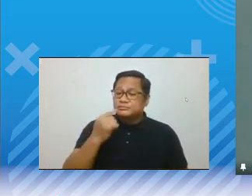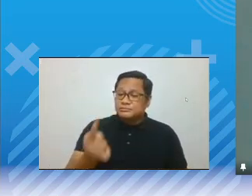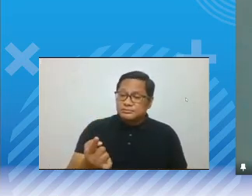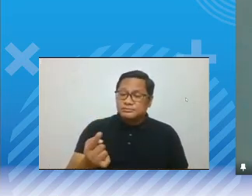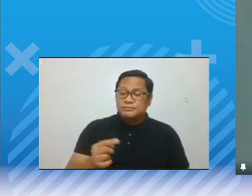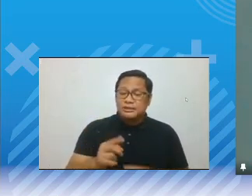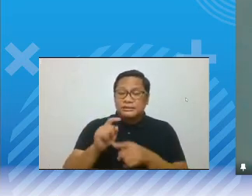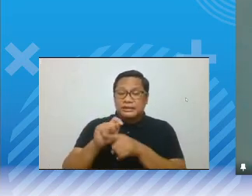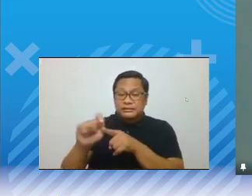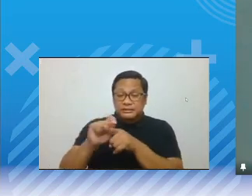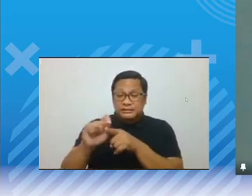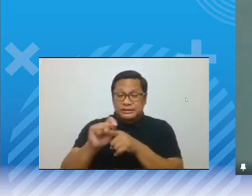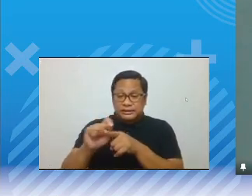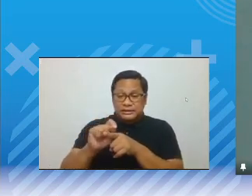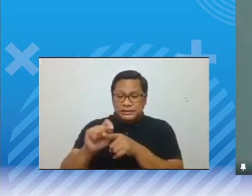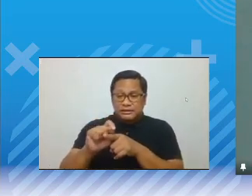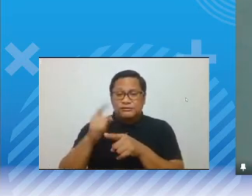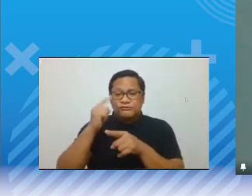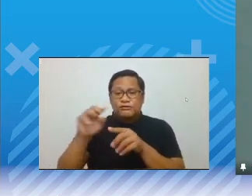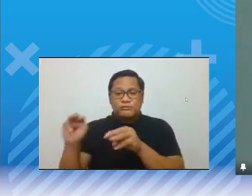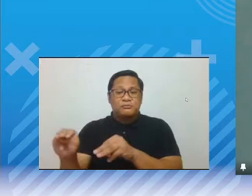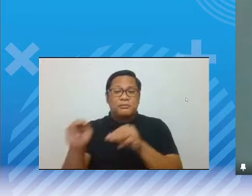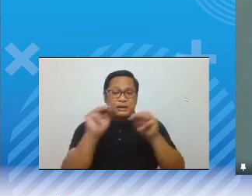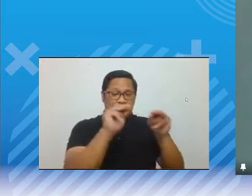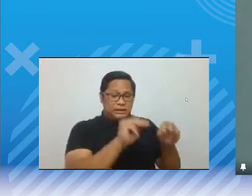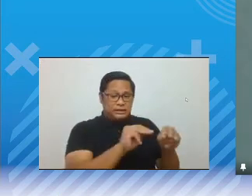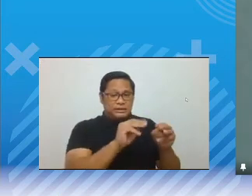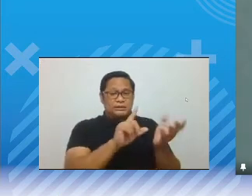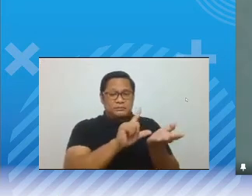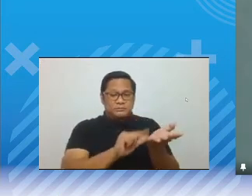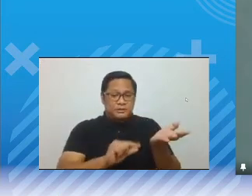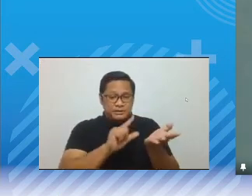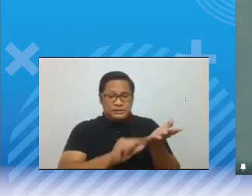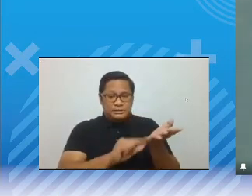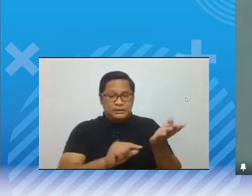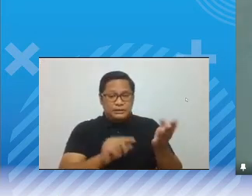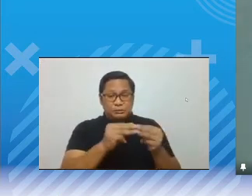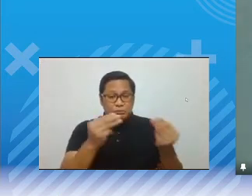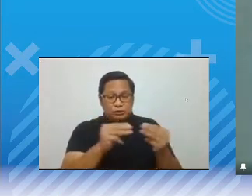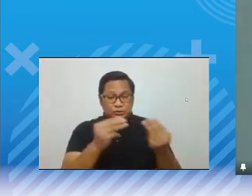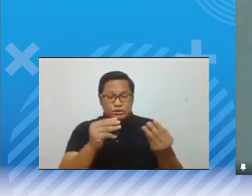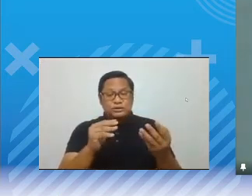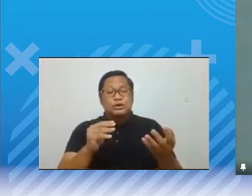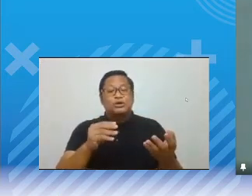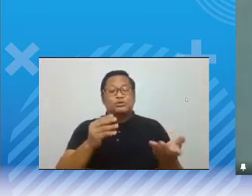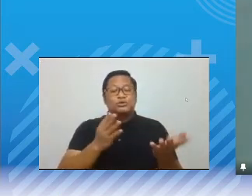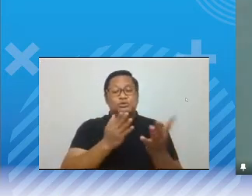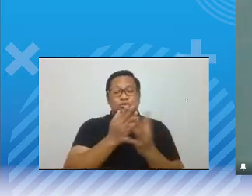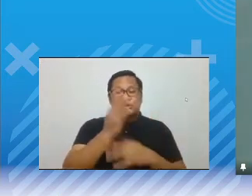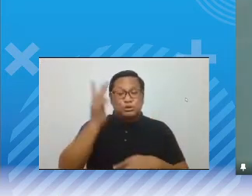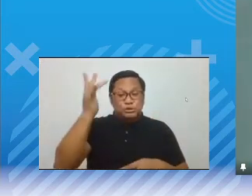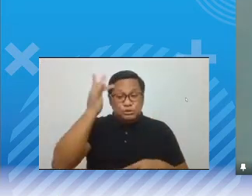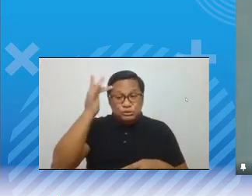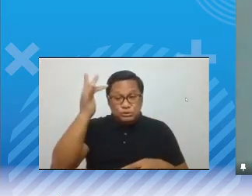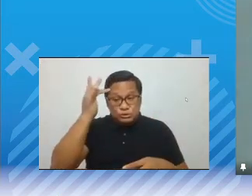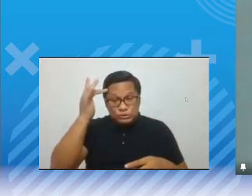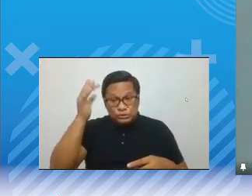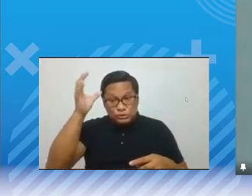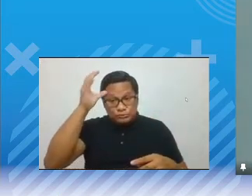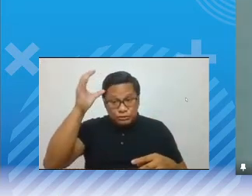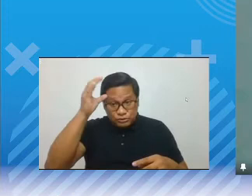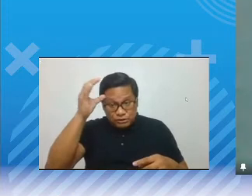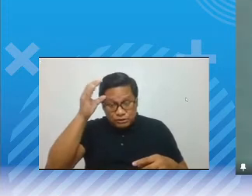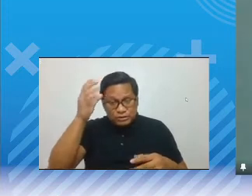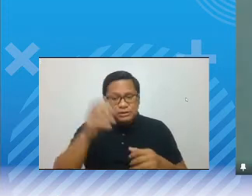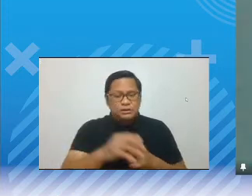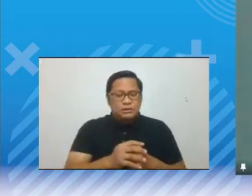training on migrating printed modules to digital print or platforms.